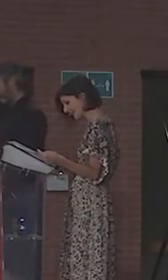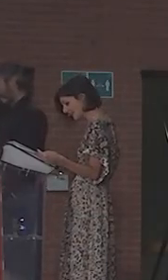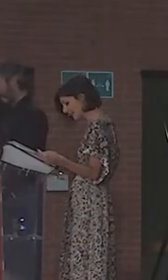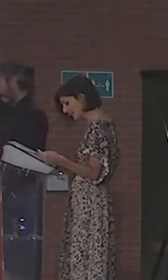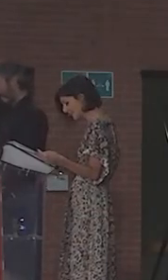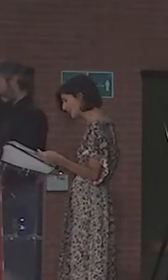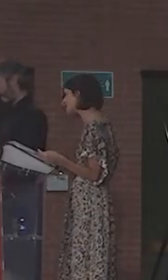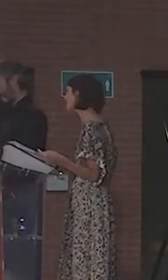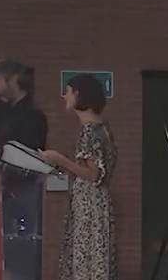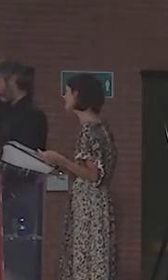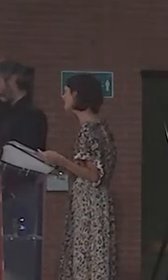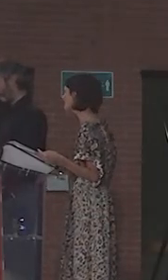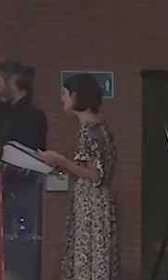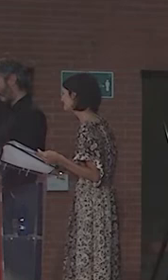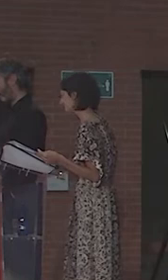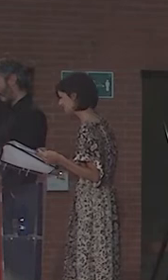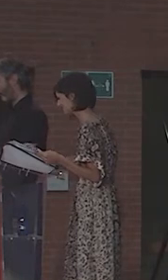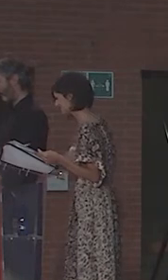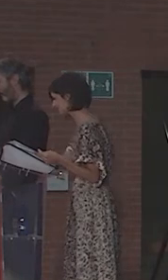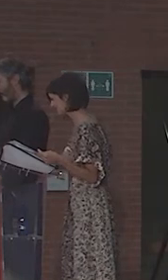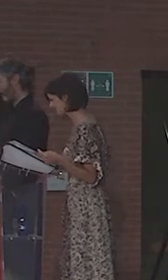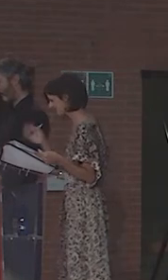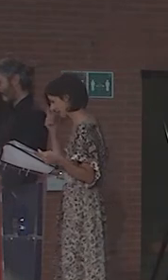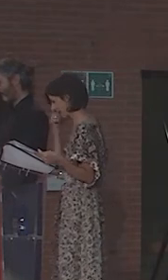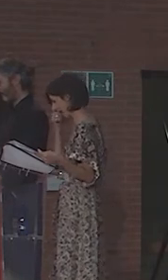La Clàudia Quiñones Ruiz.